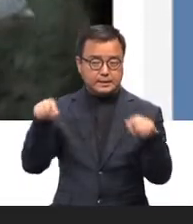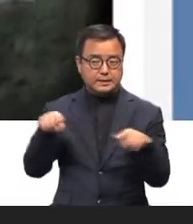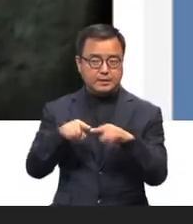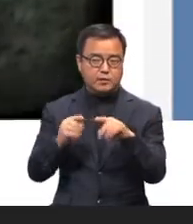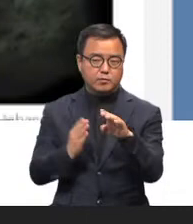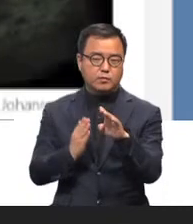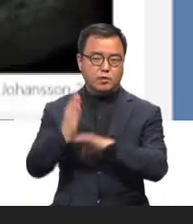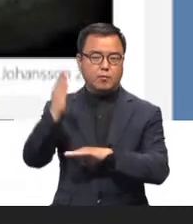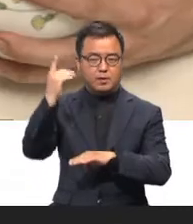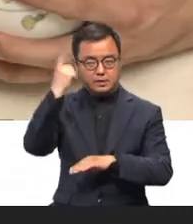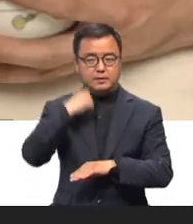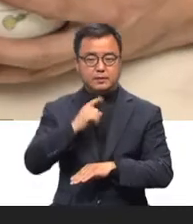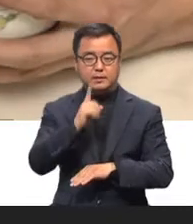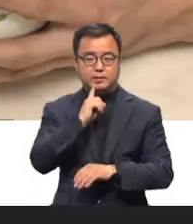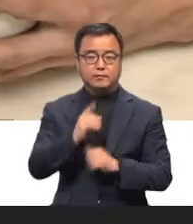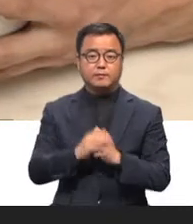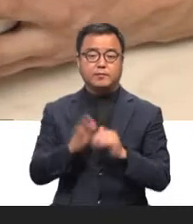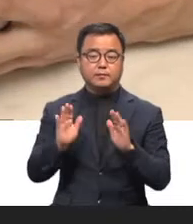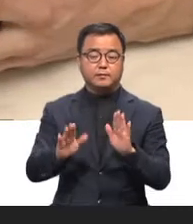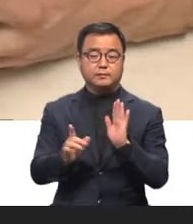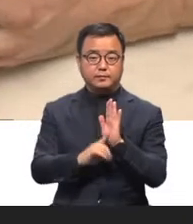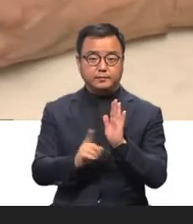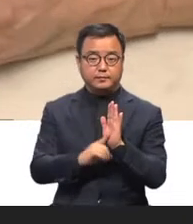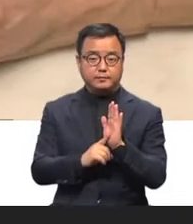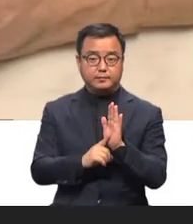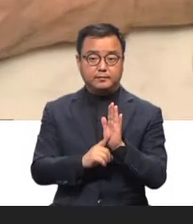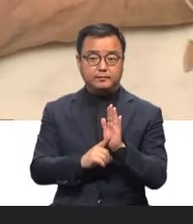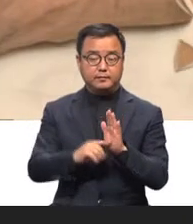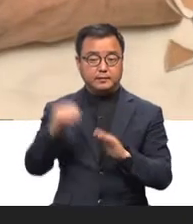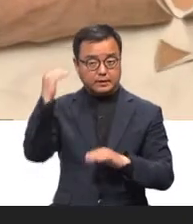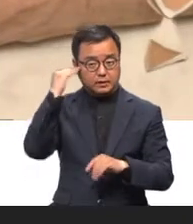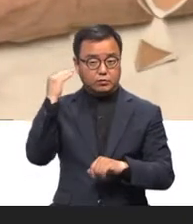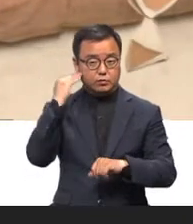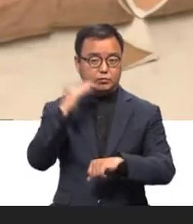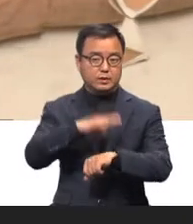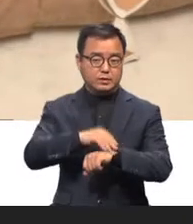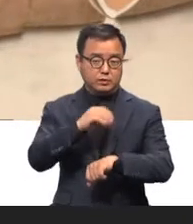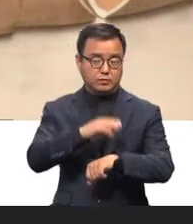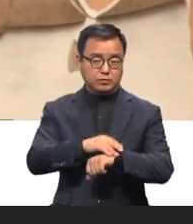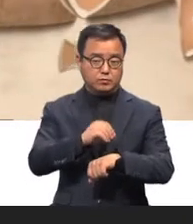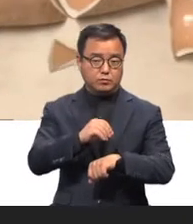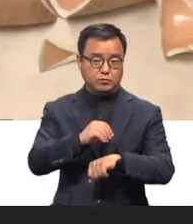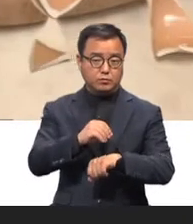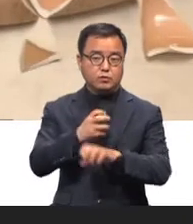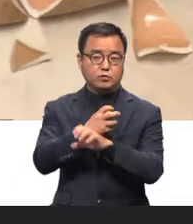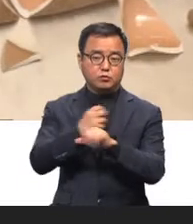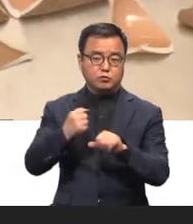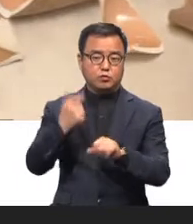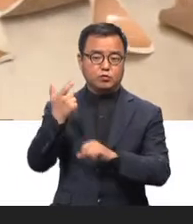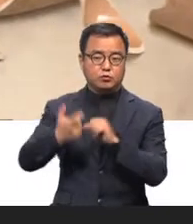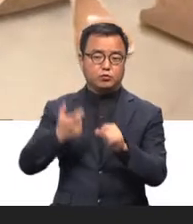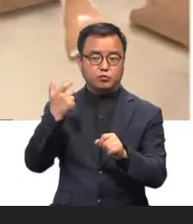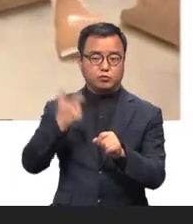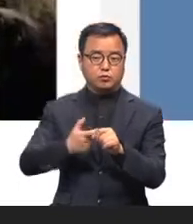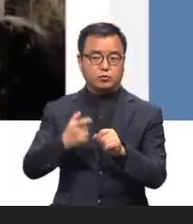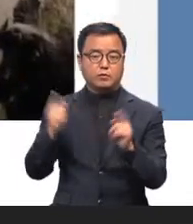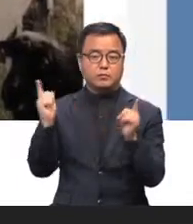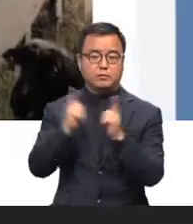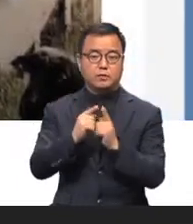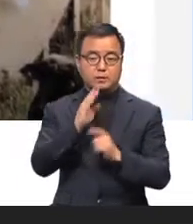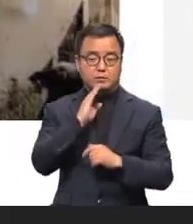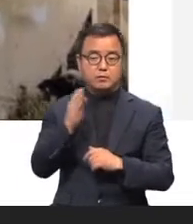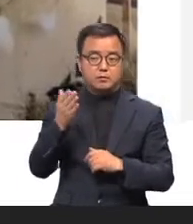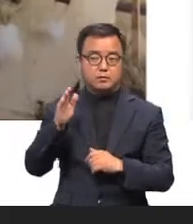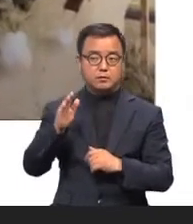받고 있는데요. 이번 전시는 말씀하신 것처럼 대한민국 스웨덴 수교 60주년을 기념하는 특별 전시이기 때문에